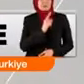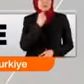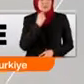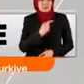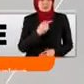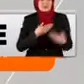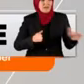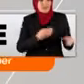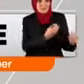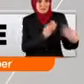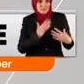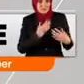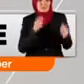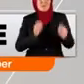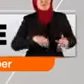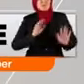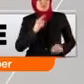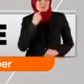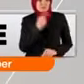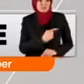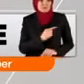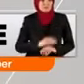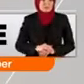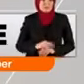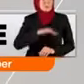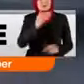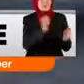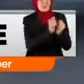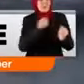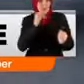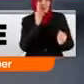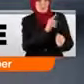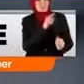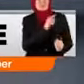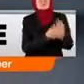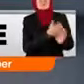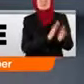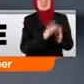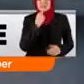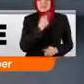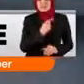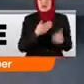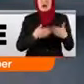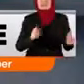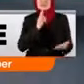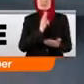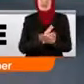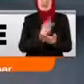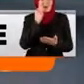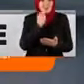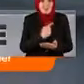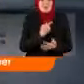beni bırakamazsın seni Başkasıyla görürsem bitiririm Ayrılık kararı ile başlayan o tehdit ve